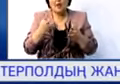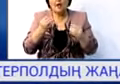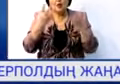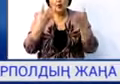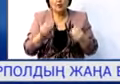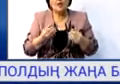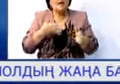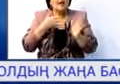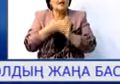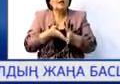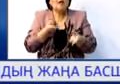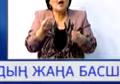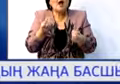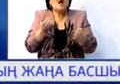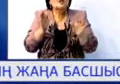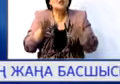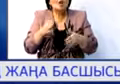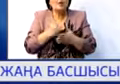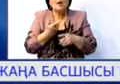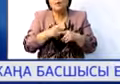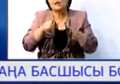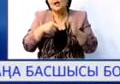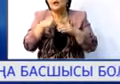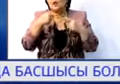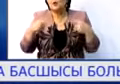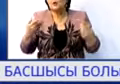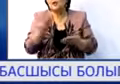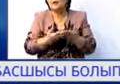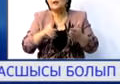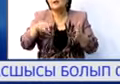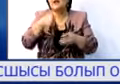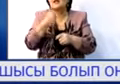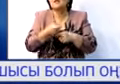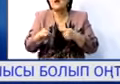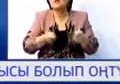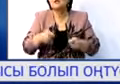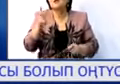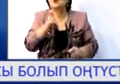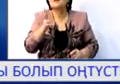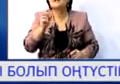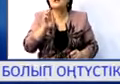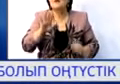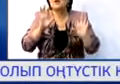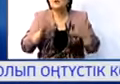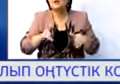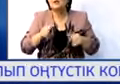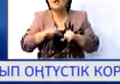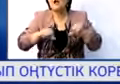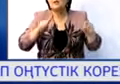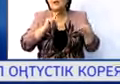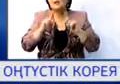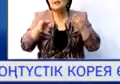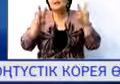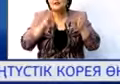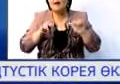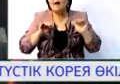дейін игерілмеген қаржы бар. Қалаға қатысты осы және өзге де мәселелер шаһар басшысы Нұрлыбек Нәлібаевтың төрағалығымен өткен аппарат мәжілісінде